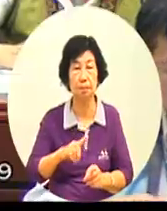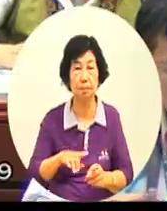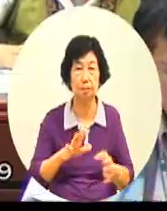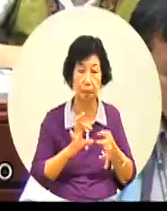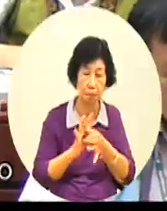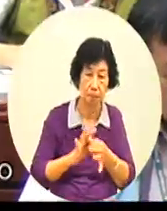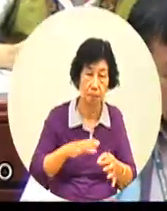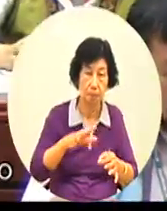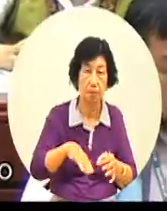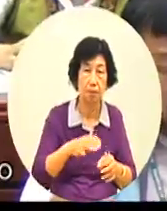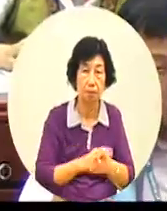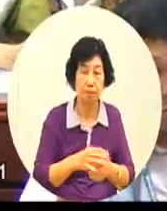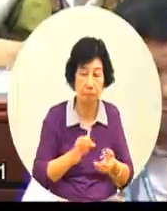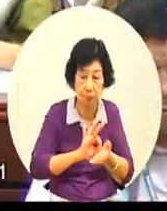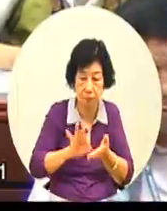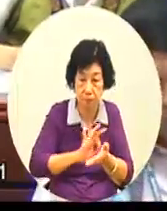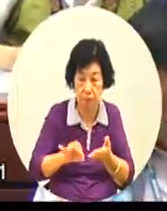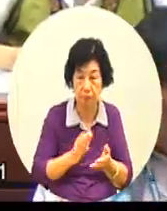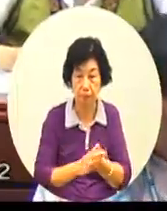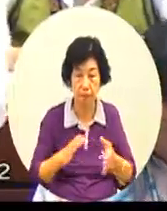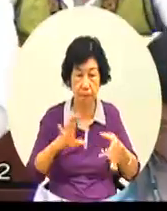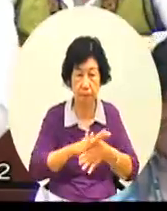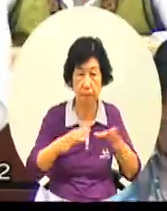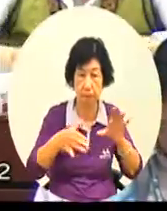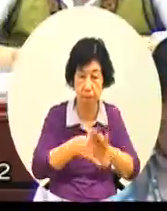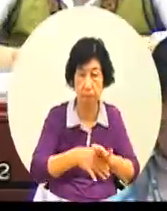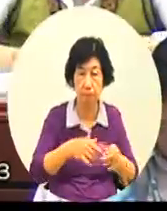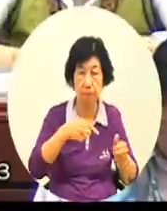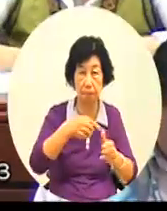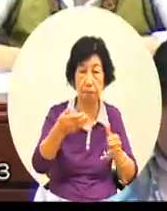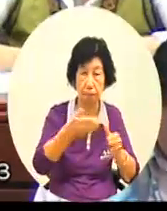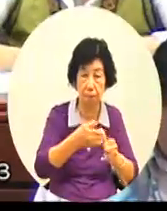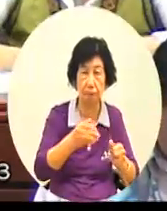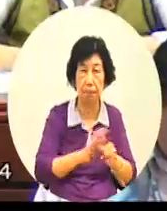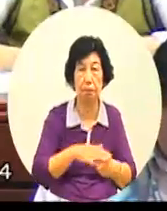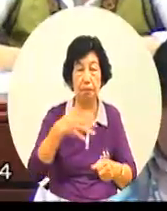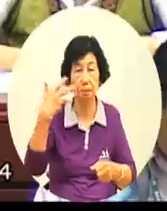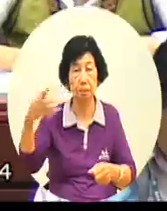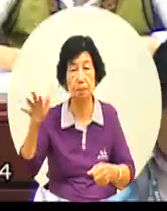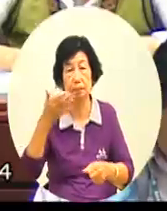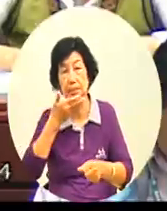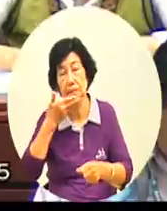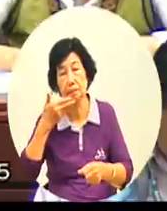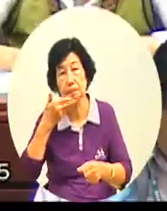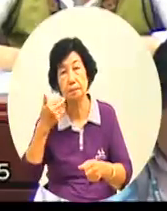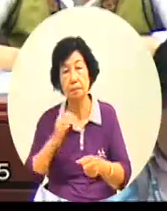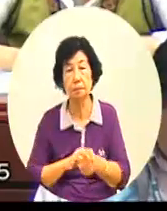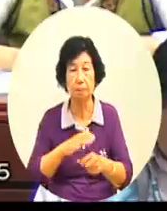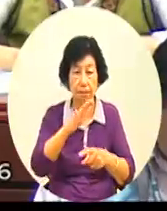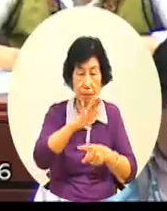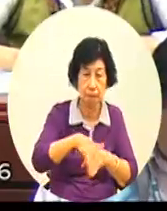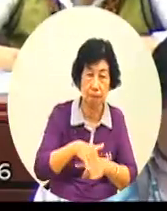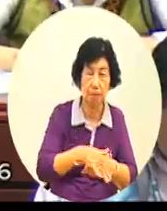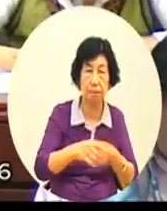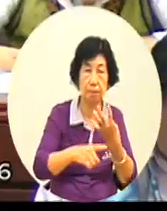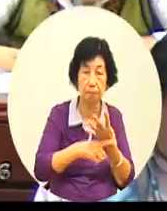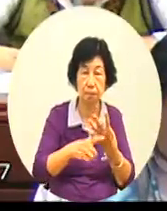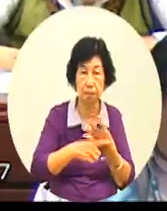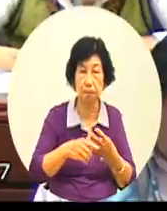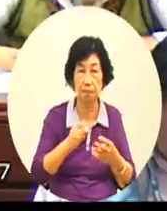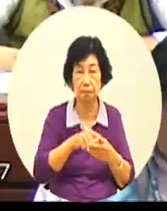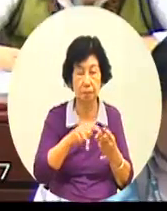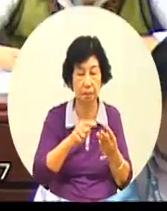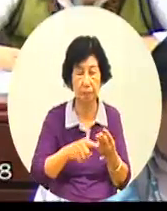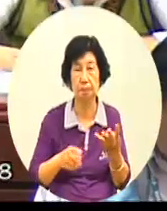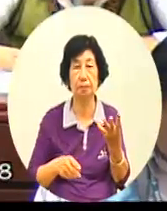注在里面，不管是文化的、教育的、整个水利的等等，包括农业的部分都有。那我先